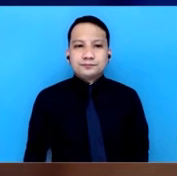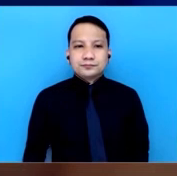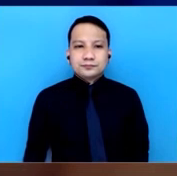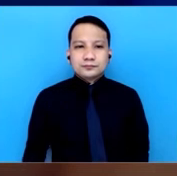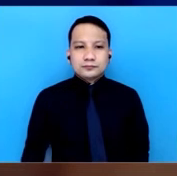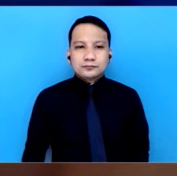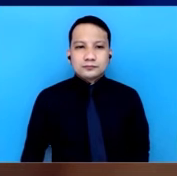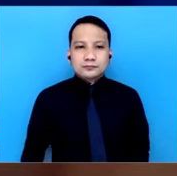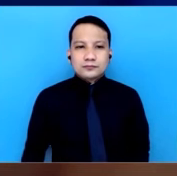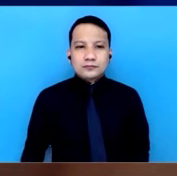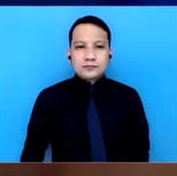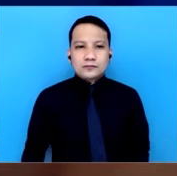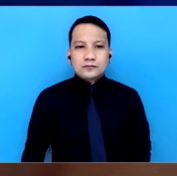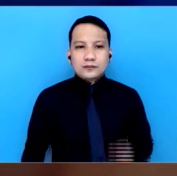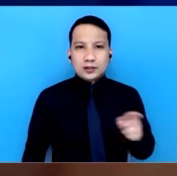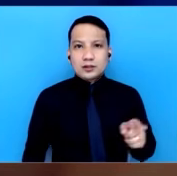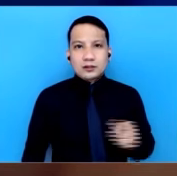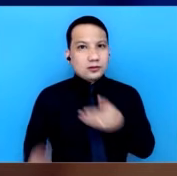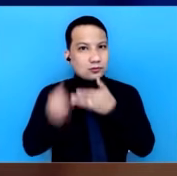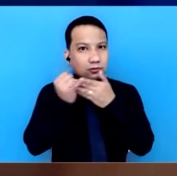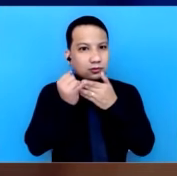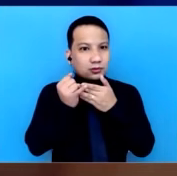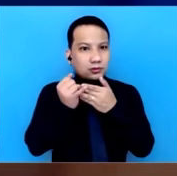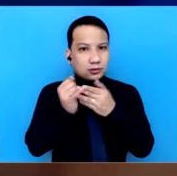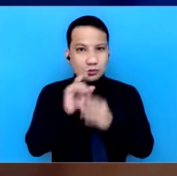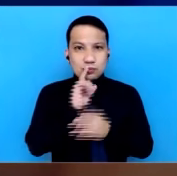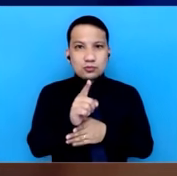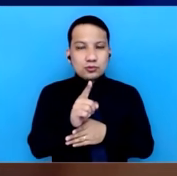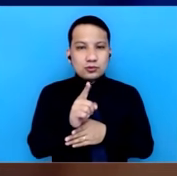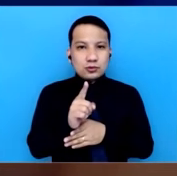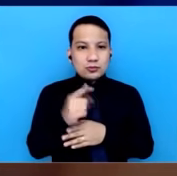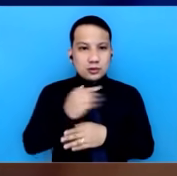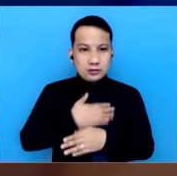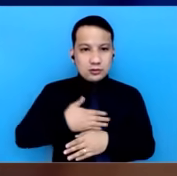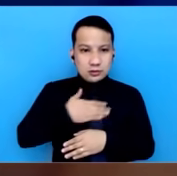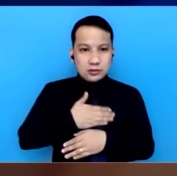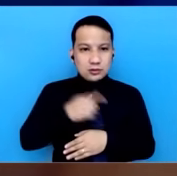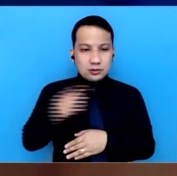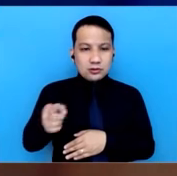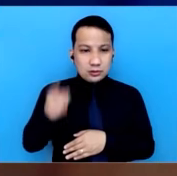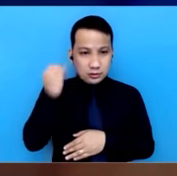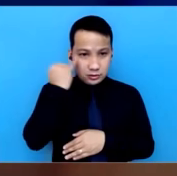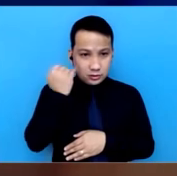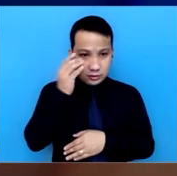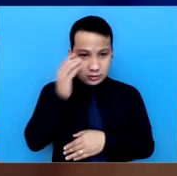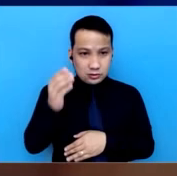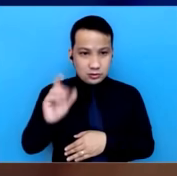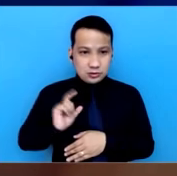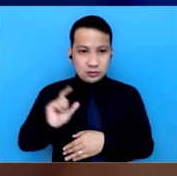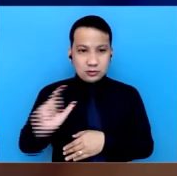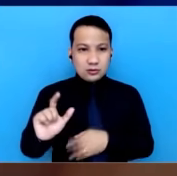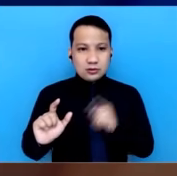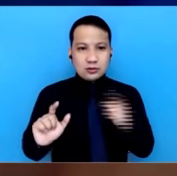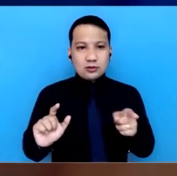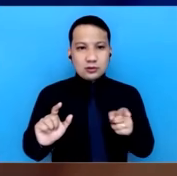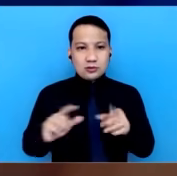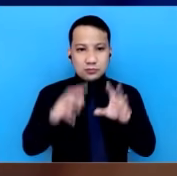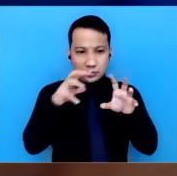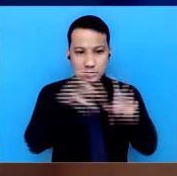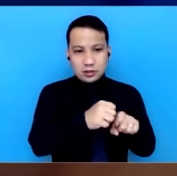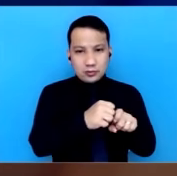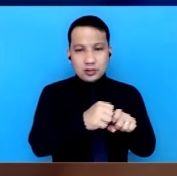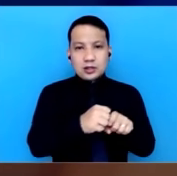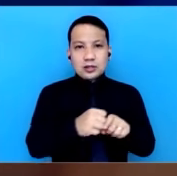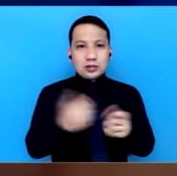Hindi ito shooting sa pelikula. Totoong nakikiusap ang aktor na si Jake Cuenca sa mga pulis matapos maaresto sa Shaw Boulevard